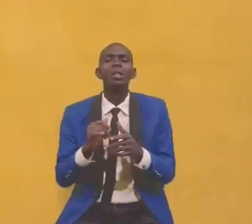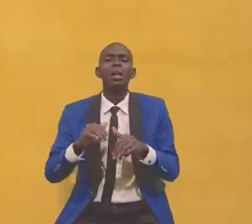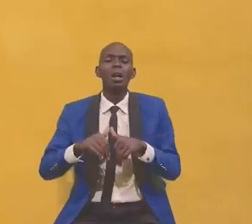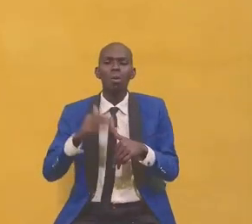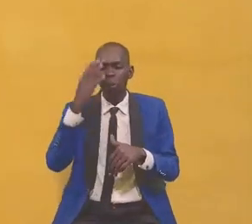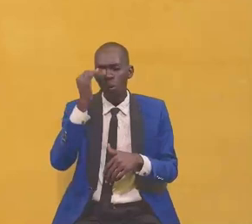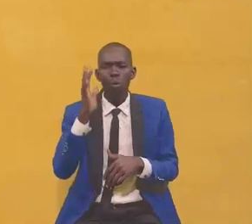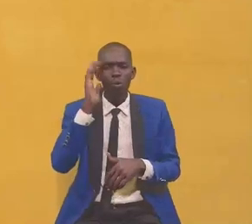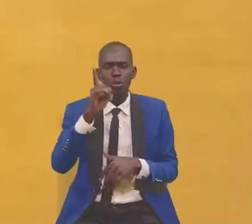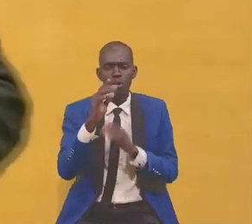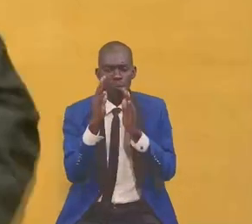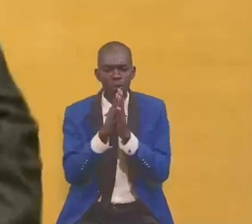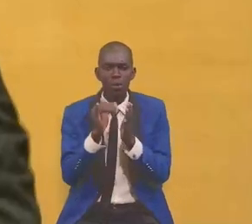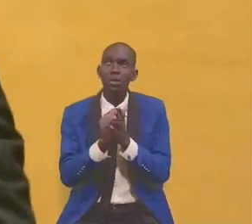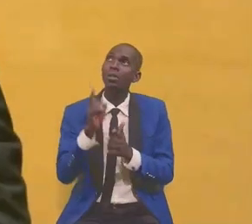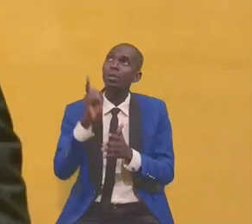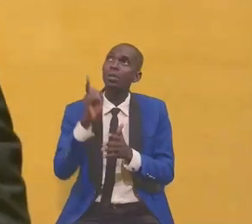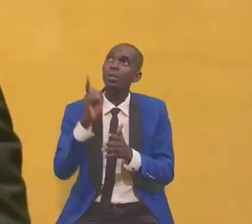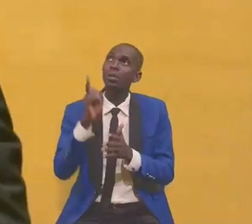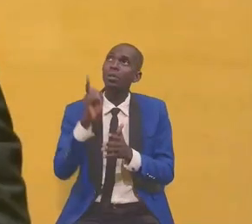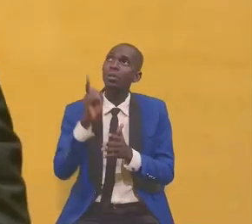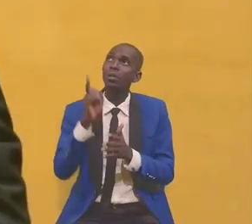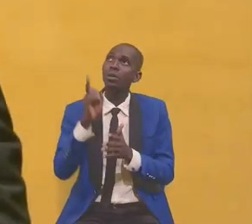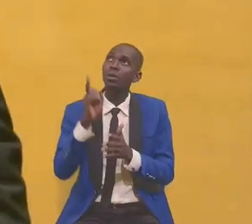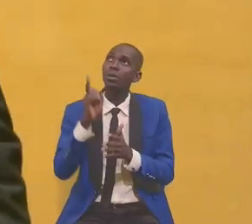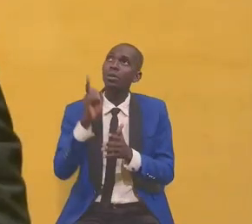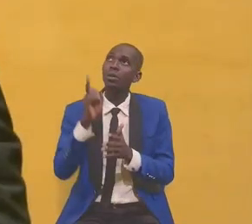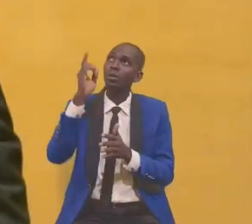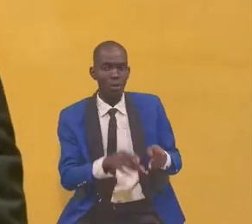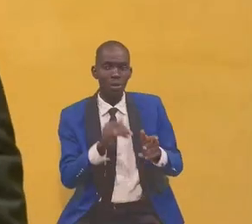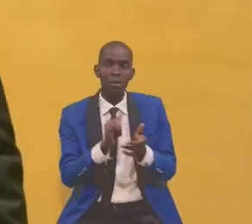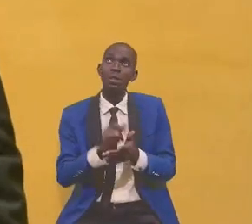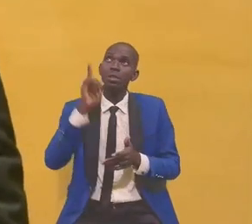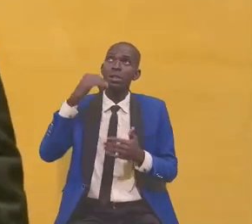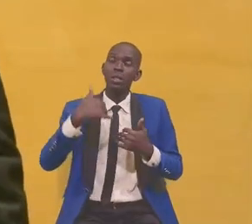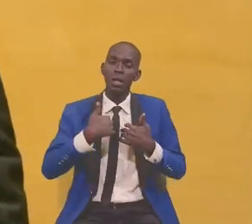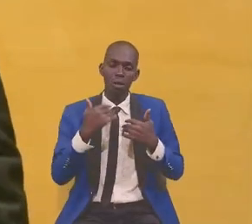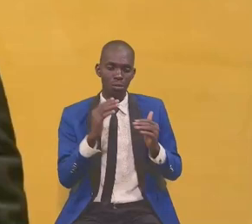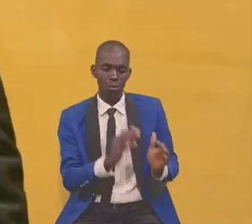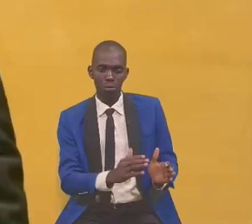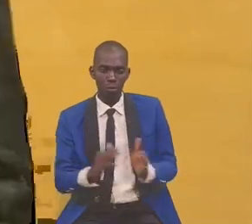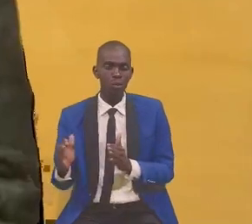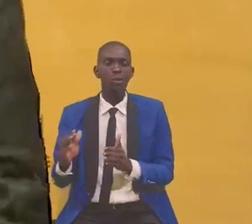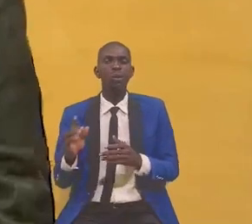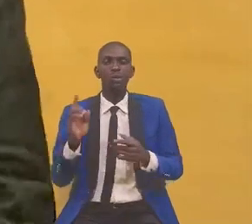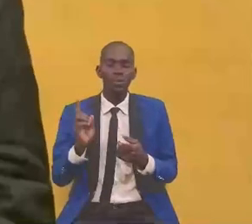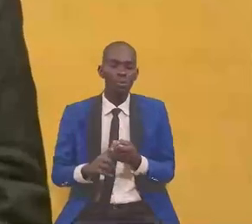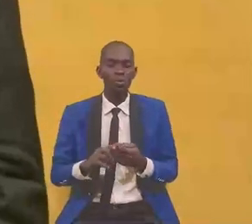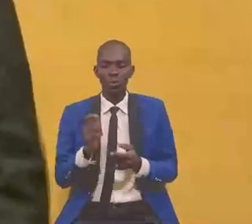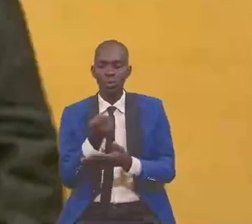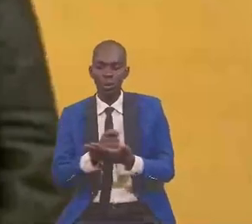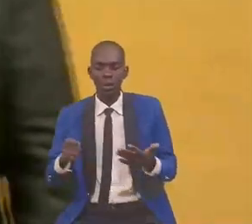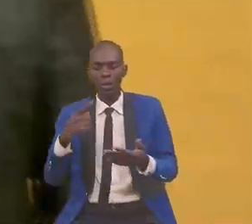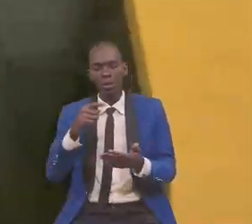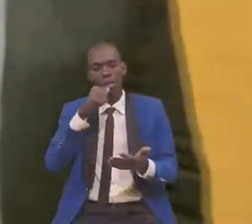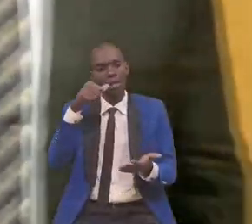la personne qui, dont il a déjà écrit et marqué? Et qui doit écrire l'épître aux Romains, qui doit